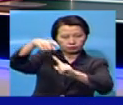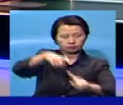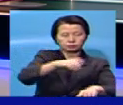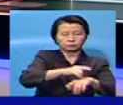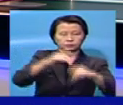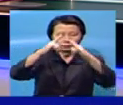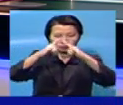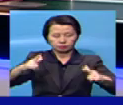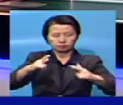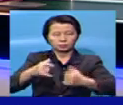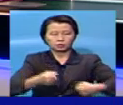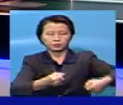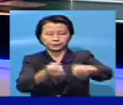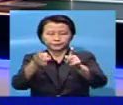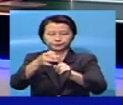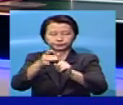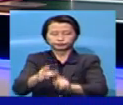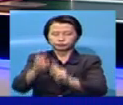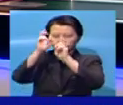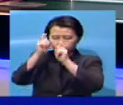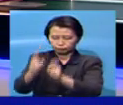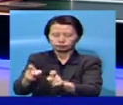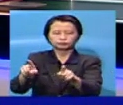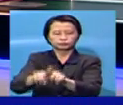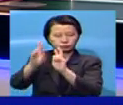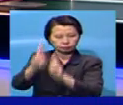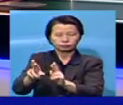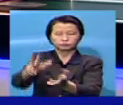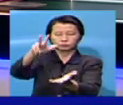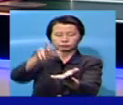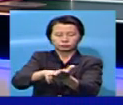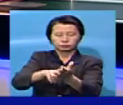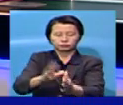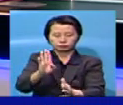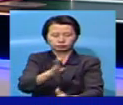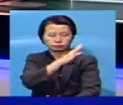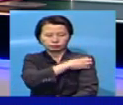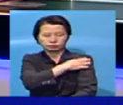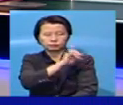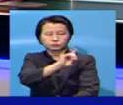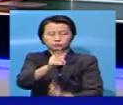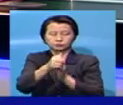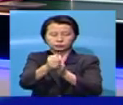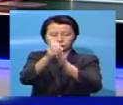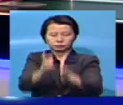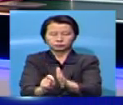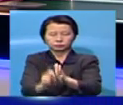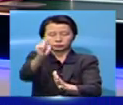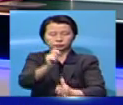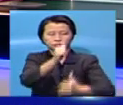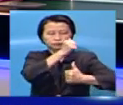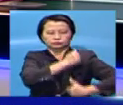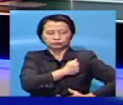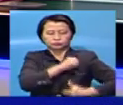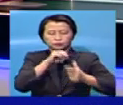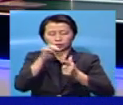kem Sungai Besi Anugerah tersebut sebagai penghormatan serta pengiktirafan Brigade tersebut kepada mana-mana pemimpin tertinggi tentera